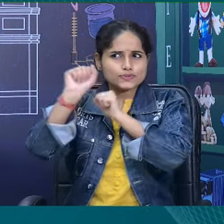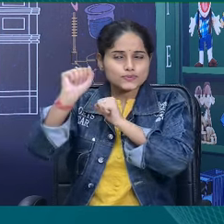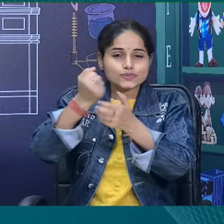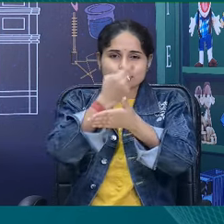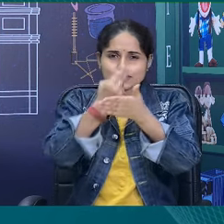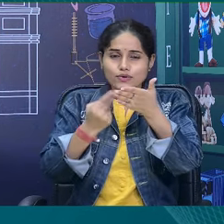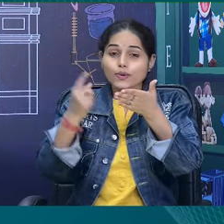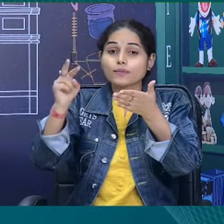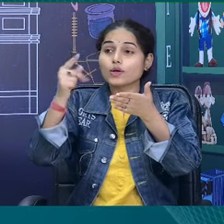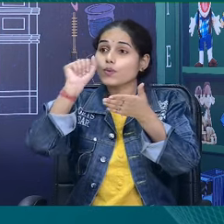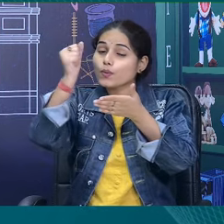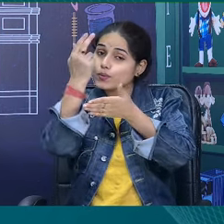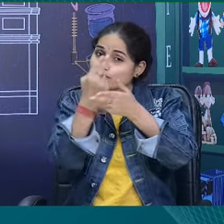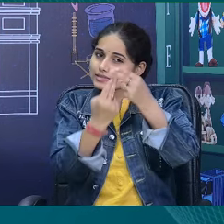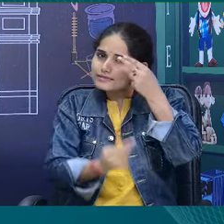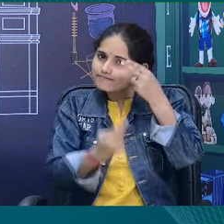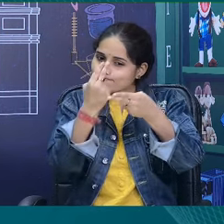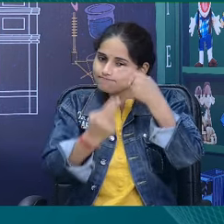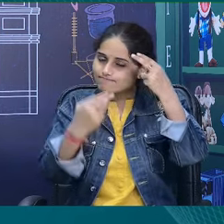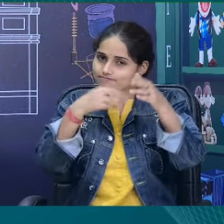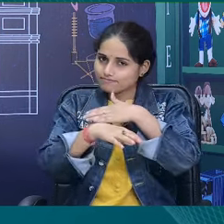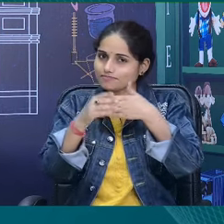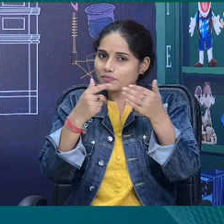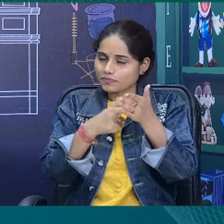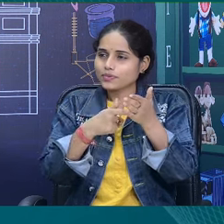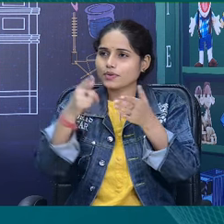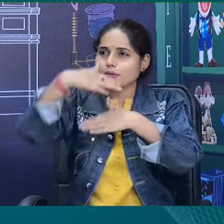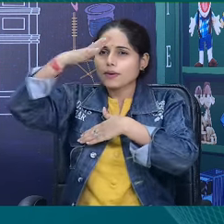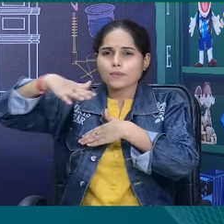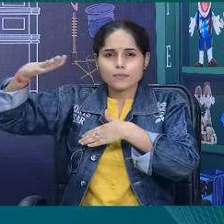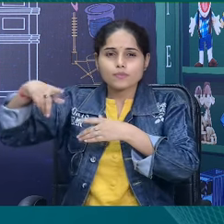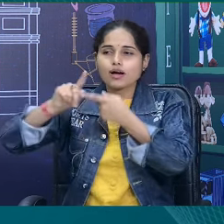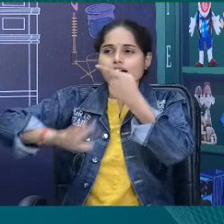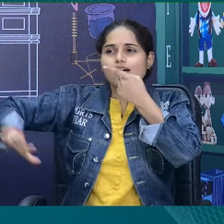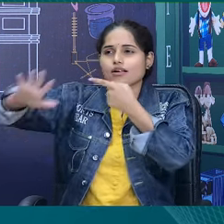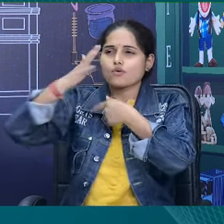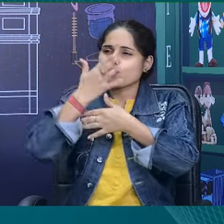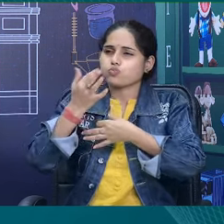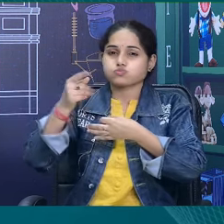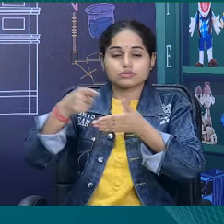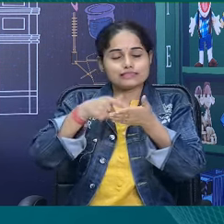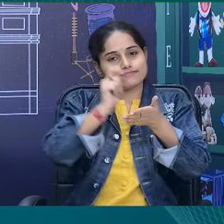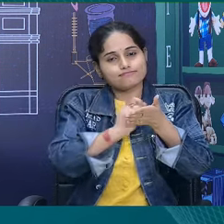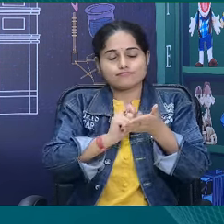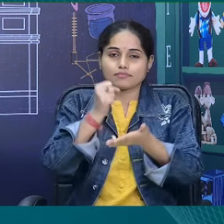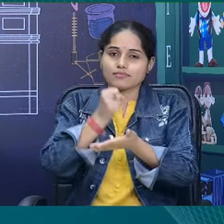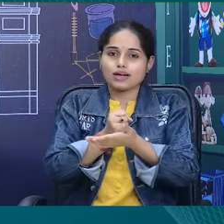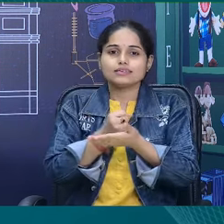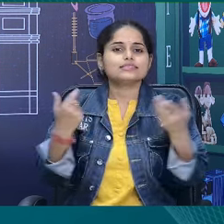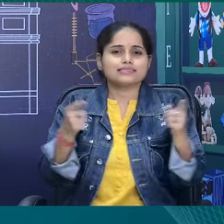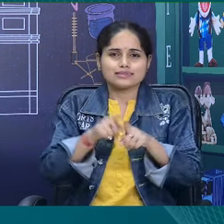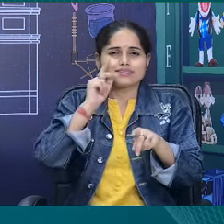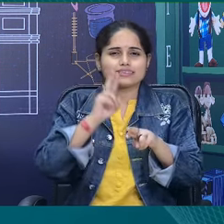पहाड़ों की झलक वो पहाड़ों की सुंदरता और वहां का वातावरण वो सब कुछ झलकता रहेगा बिलकुल सर और कोई